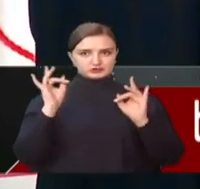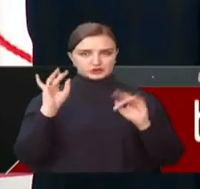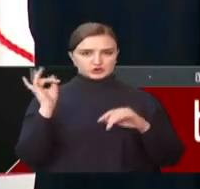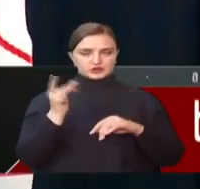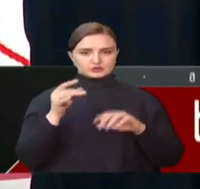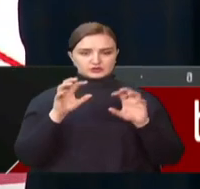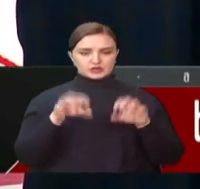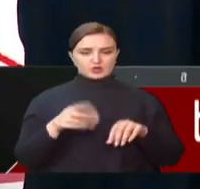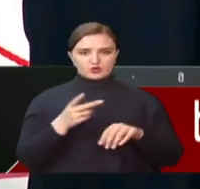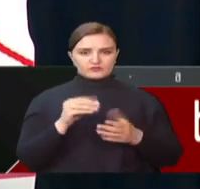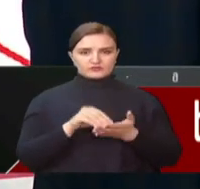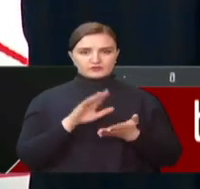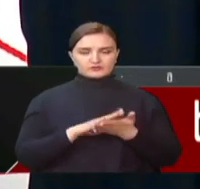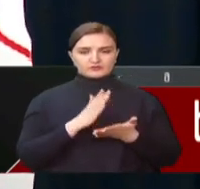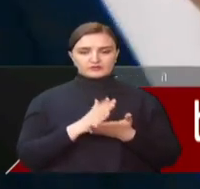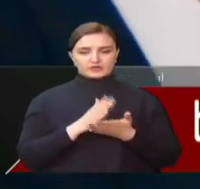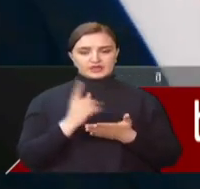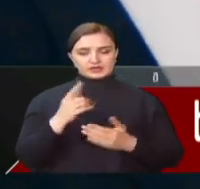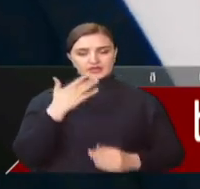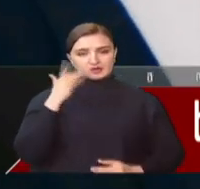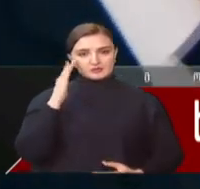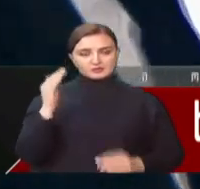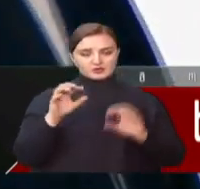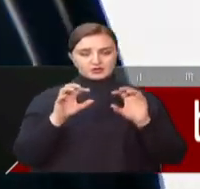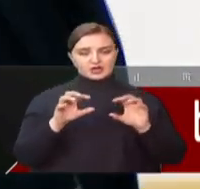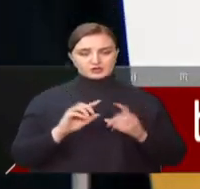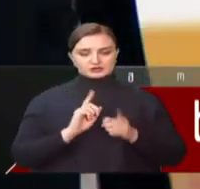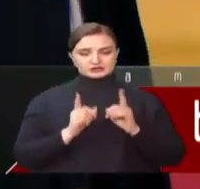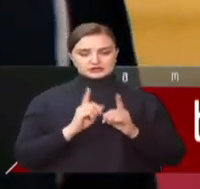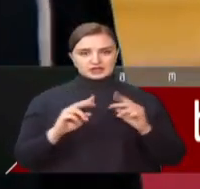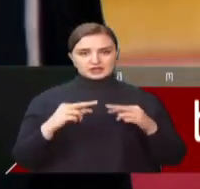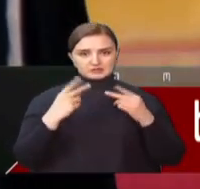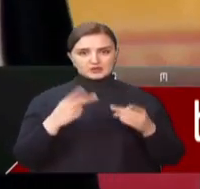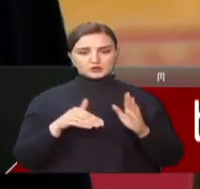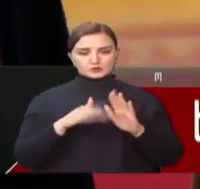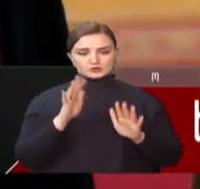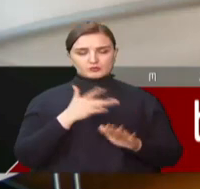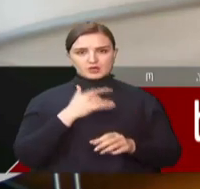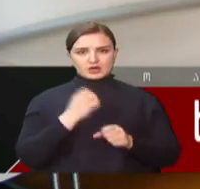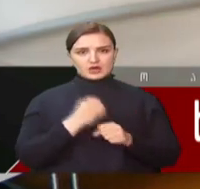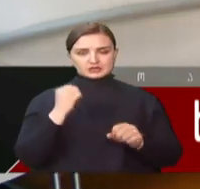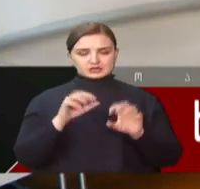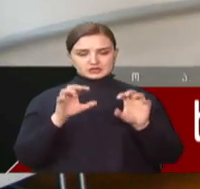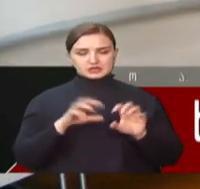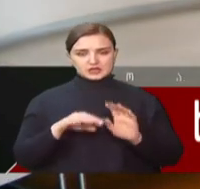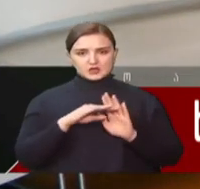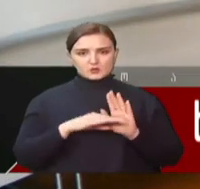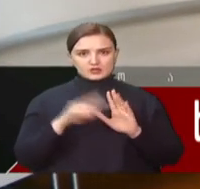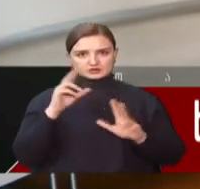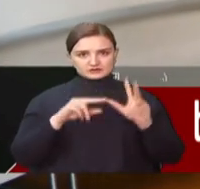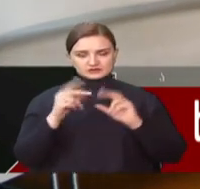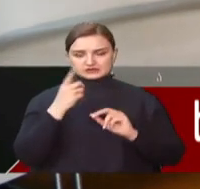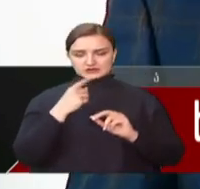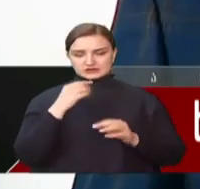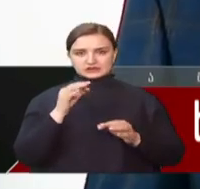კანონპროექტების ორი ვერსიაა დარეგისტრირებული. Ერთი ამერიკული კანონმდებლობის თარგმანი, რომელიც გაცილებით უფრო მკაც რეგულაციებს ითვალისწინებს, მათ შორის